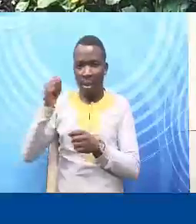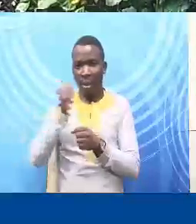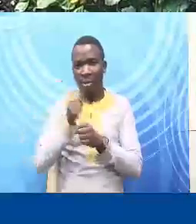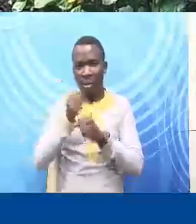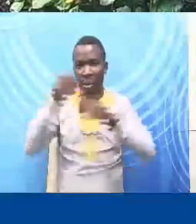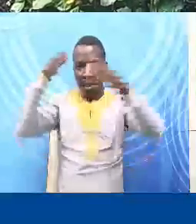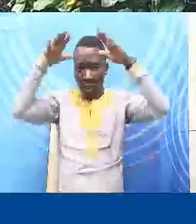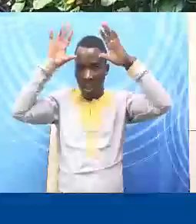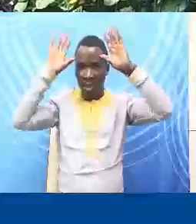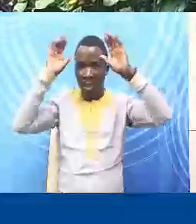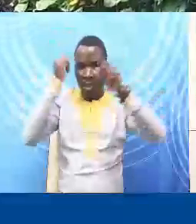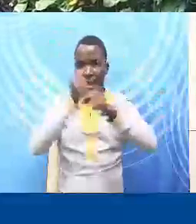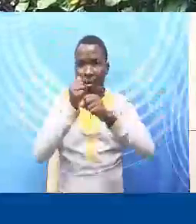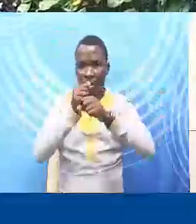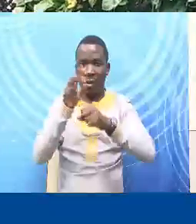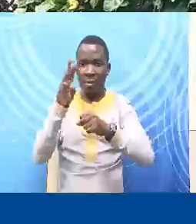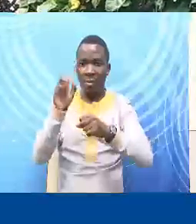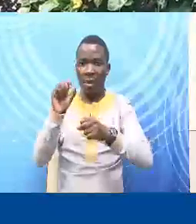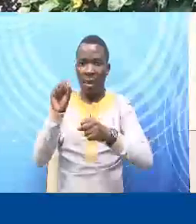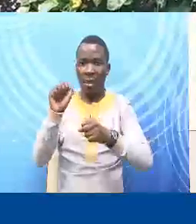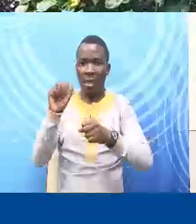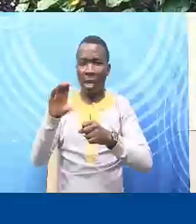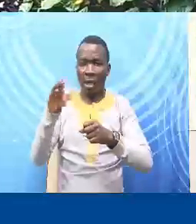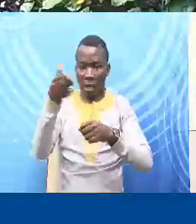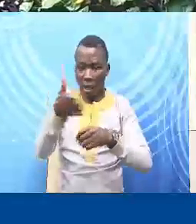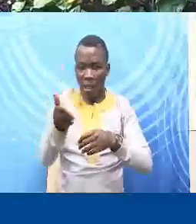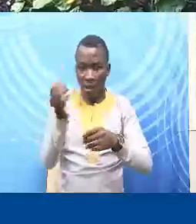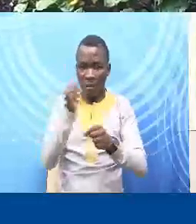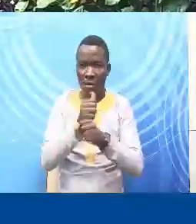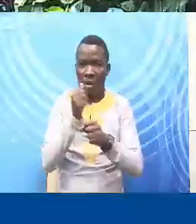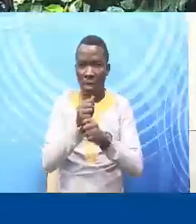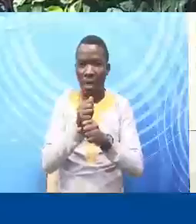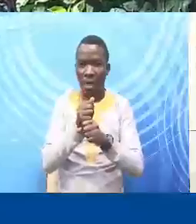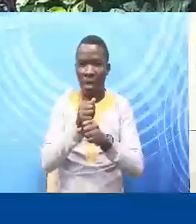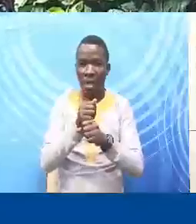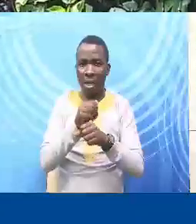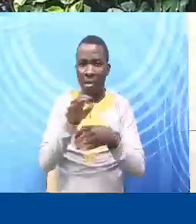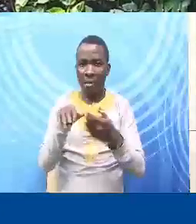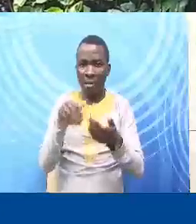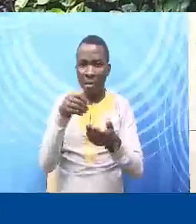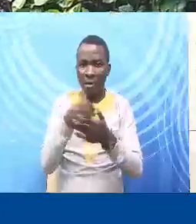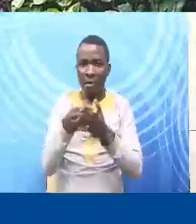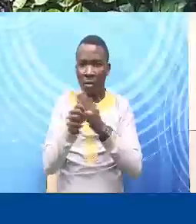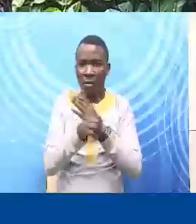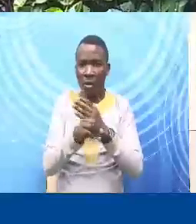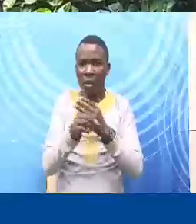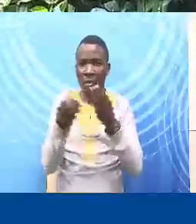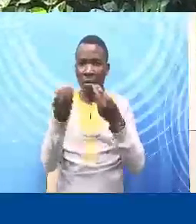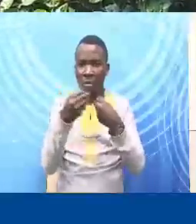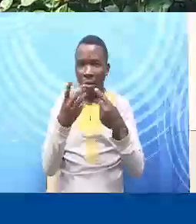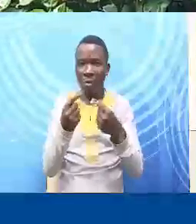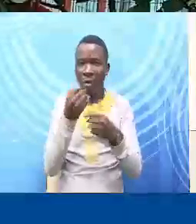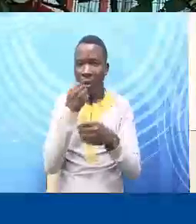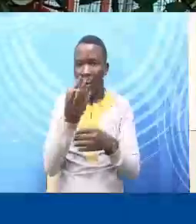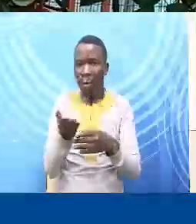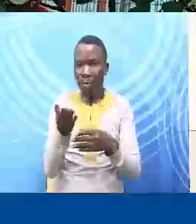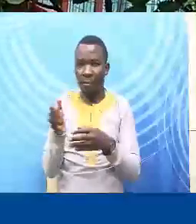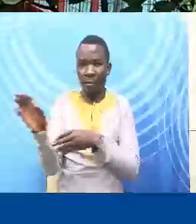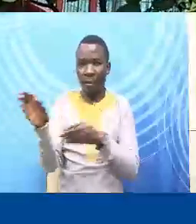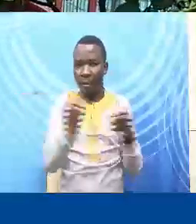Nyamirambo, nkorera kuri wasake ya hano, nkorera no kuri State Tower, ndarendende nabura ngo yankina make banga kuyama bandindagiza